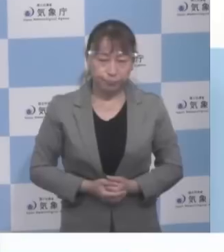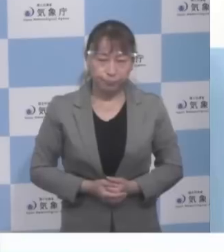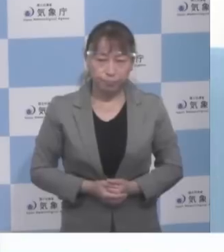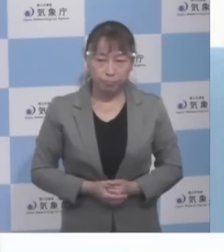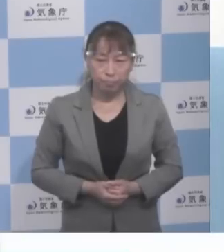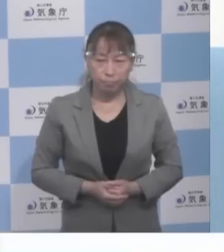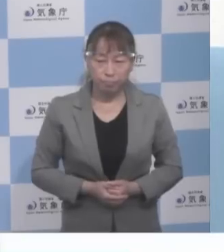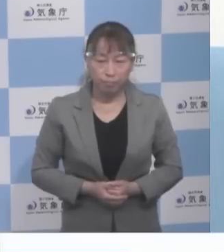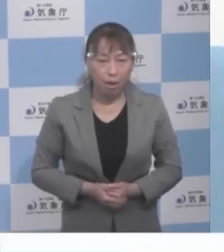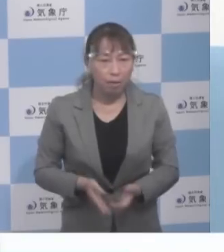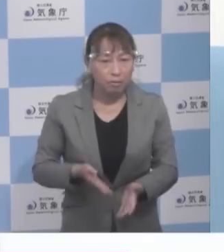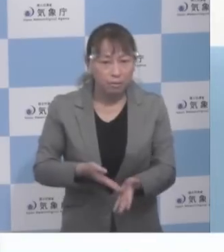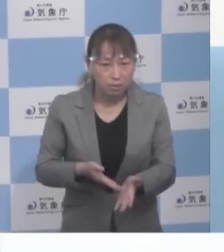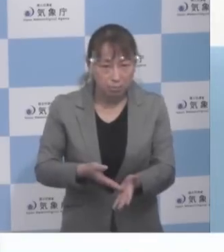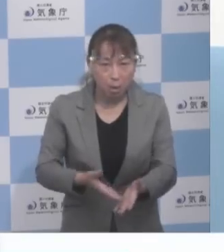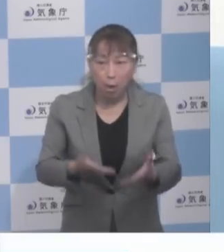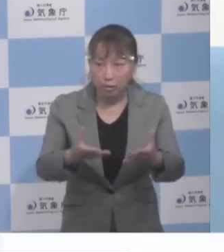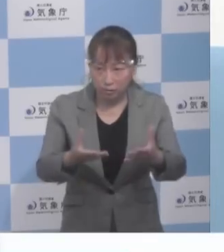説明は以上であります。